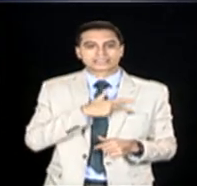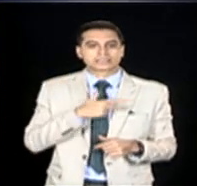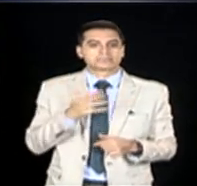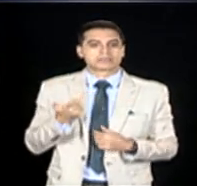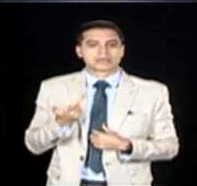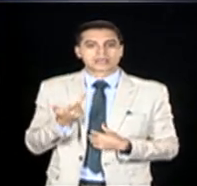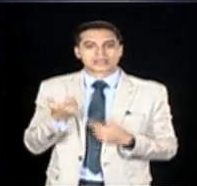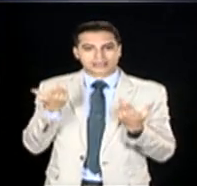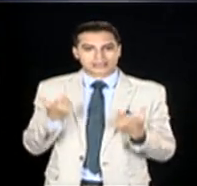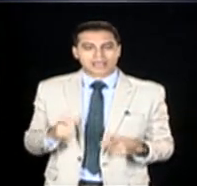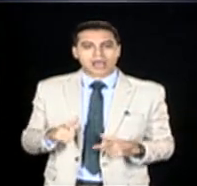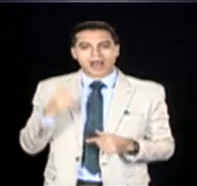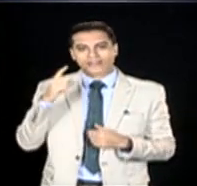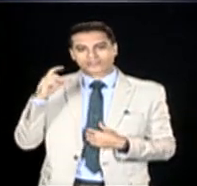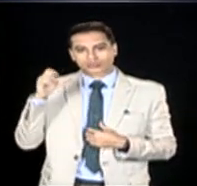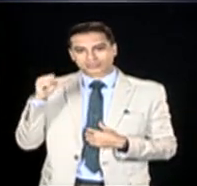من